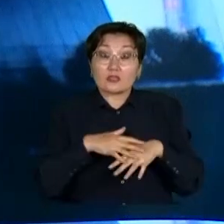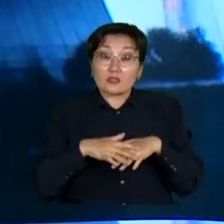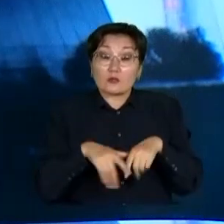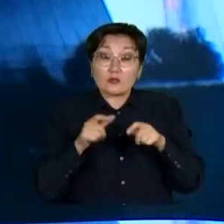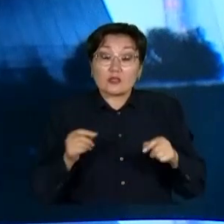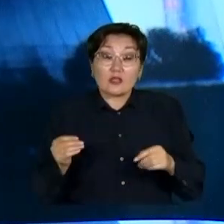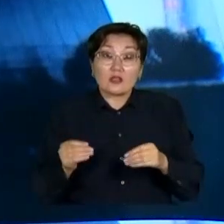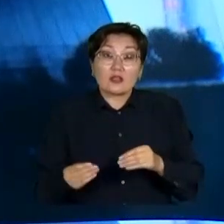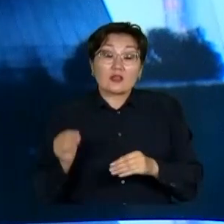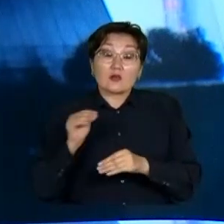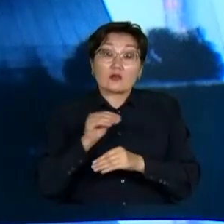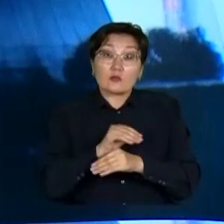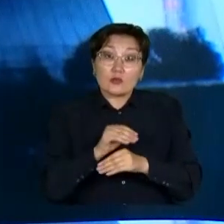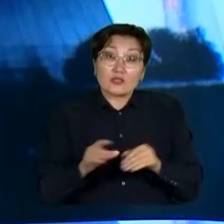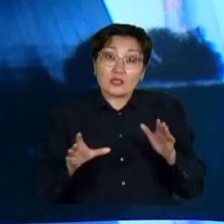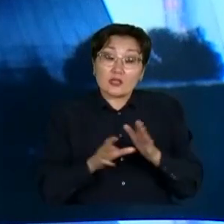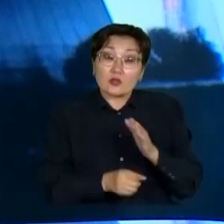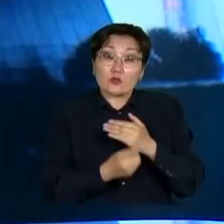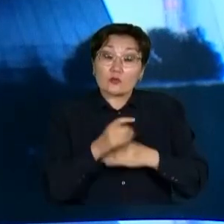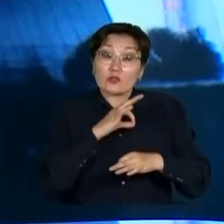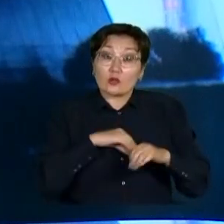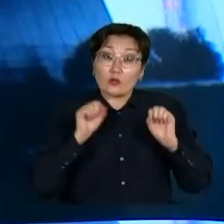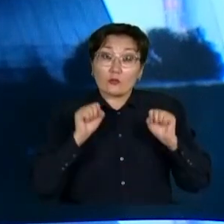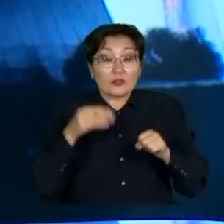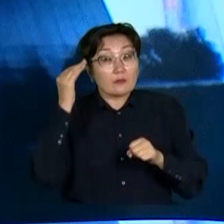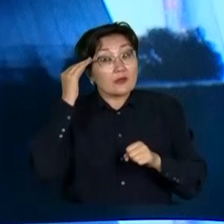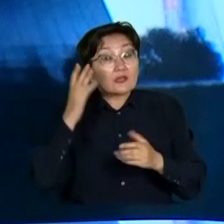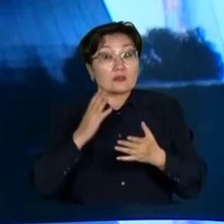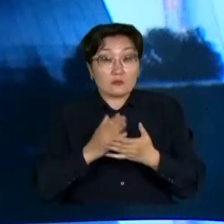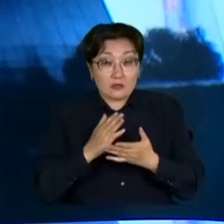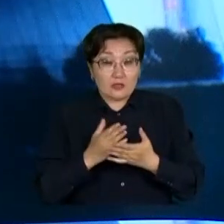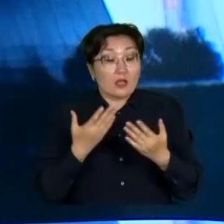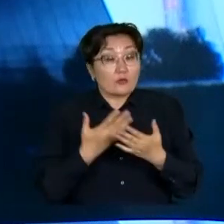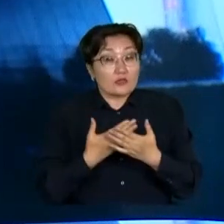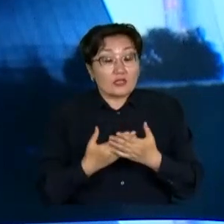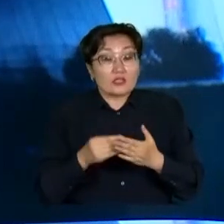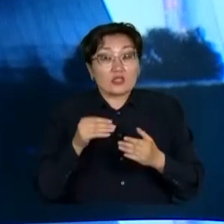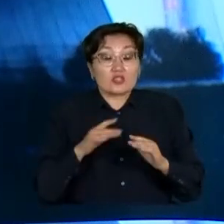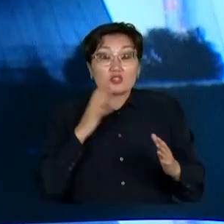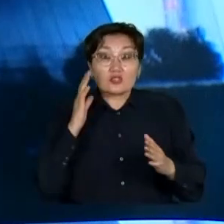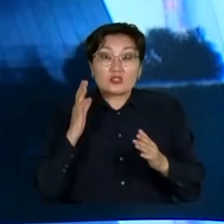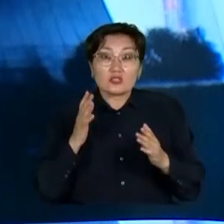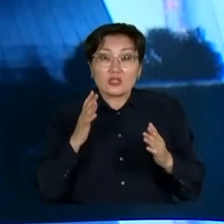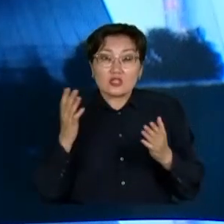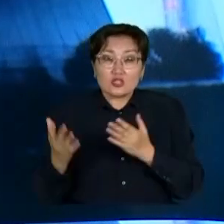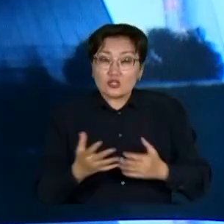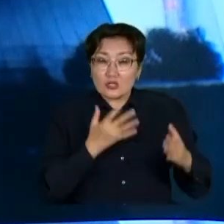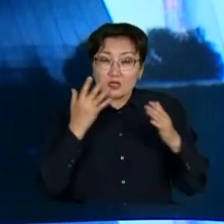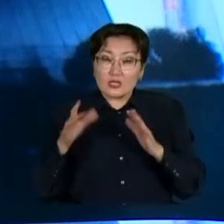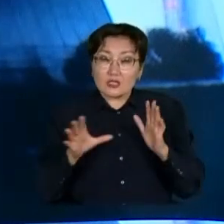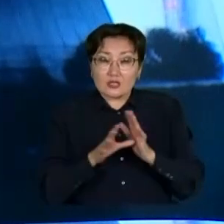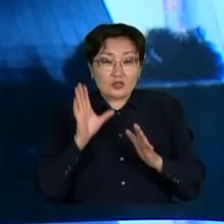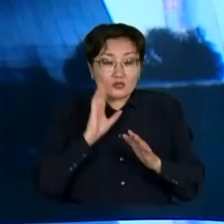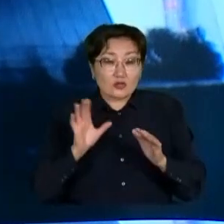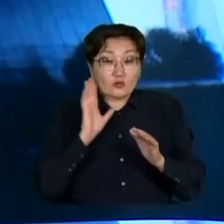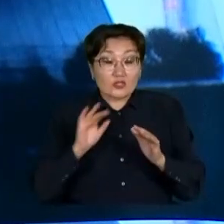балама энергия көздерінде пайдаланса болады ғой деген пікірлер бар. Мәселен, жел энергиясы, су энергиясы, тағы да